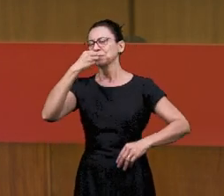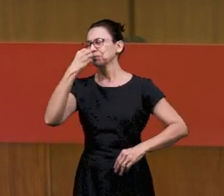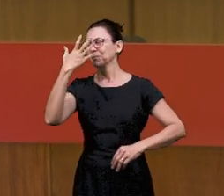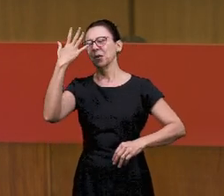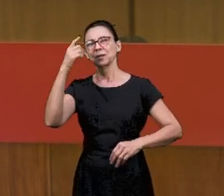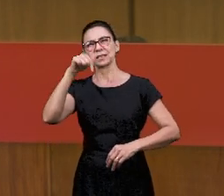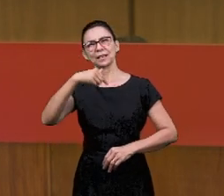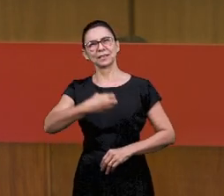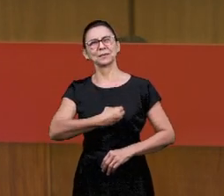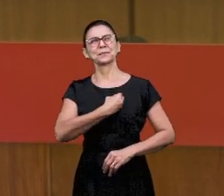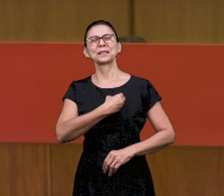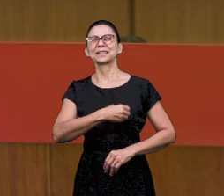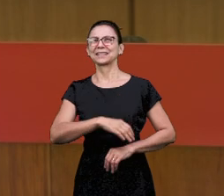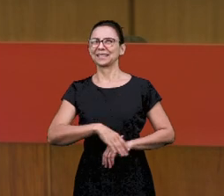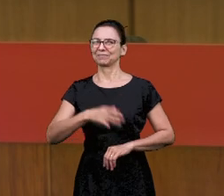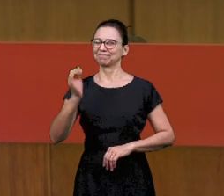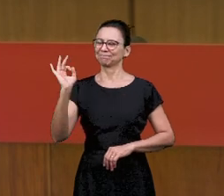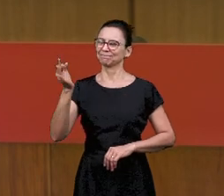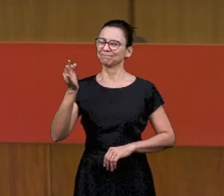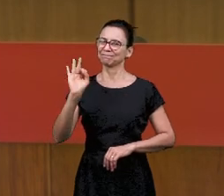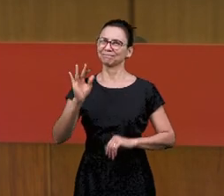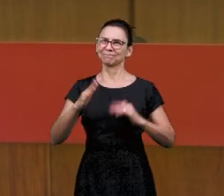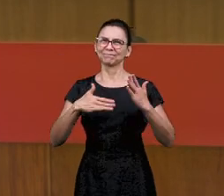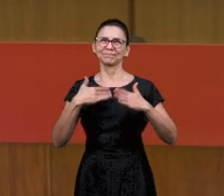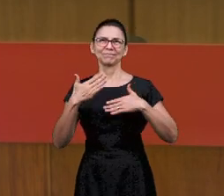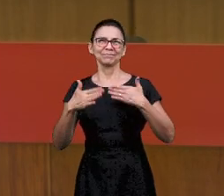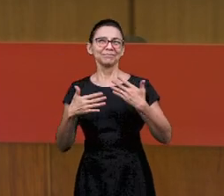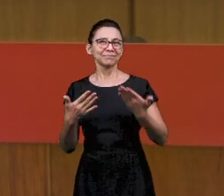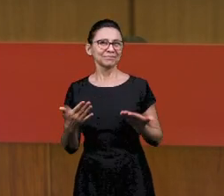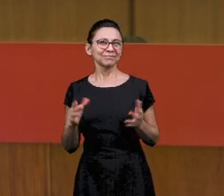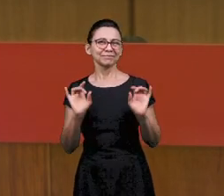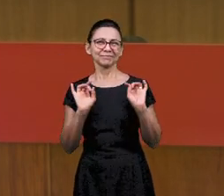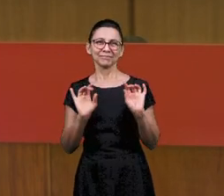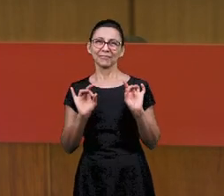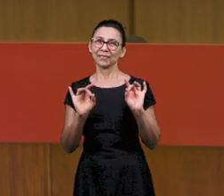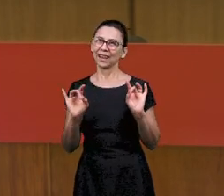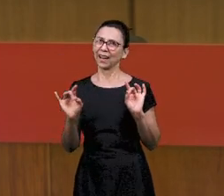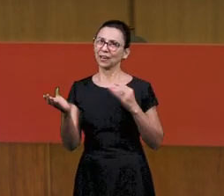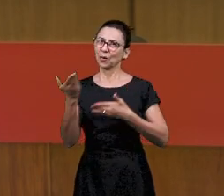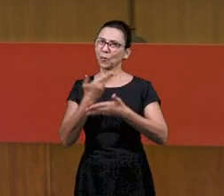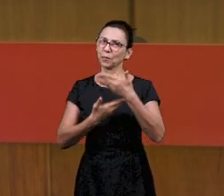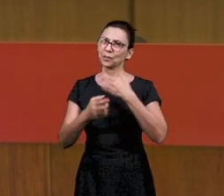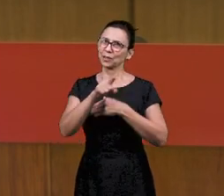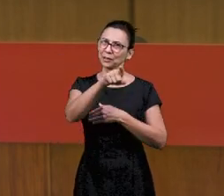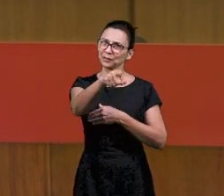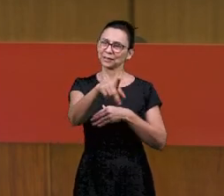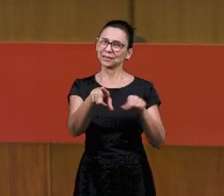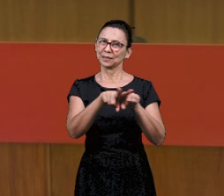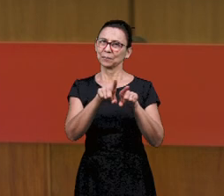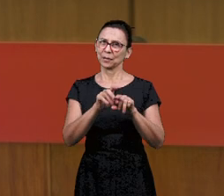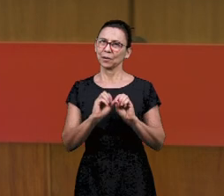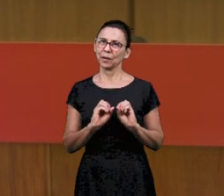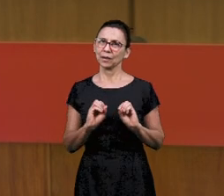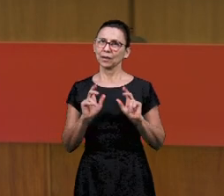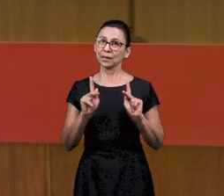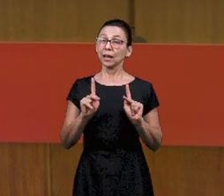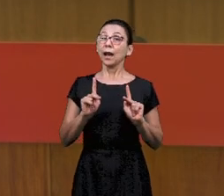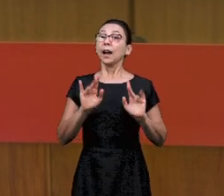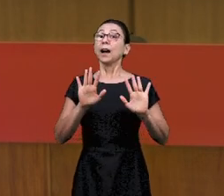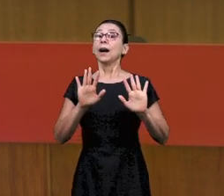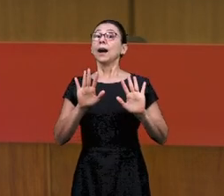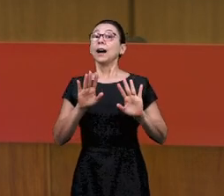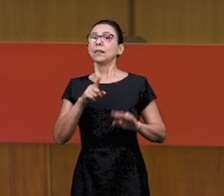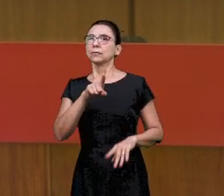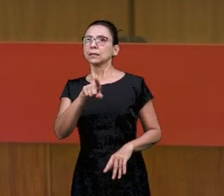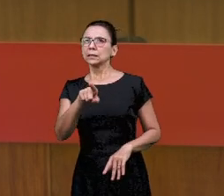au Manaïm. C'est très bon. C'est une grande joie et nous voulons partager un peu de ça à vous aussi. Ceux qui ne vont